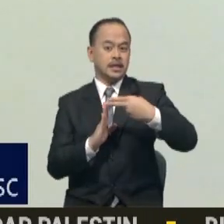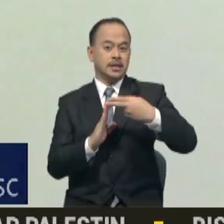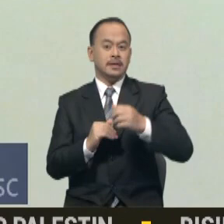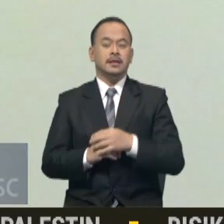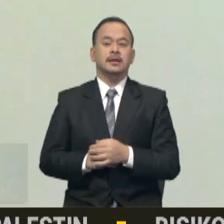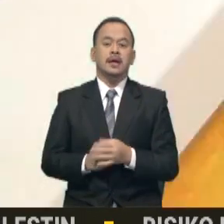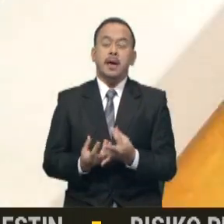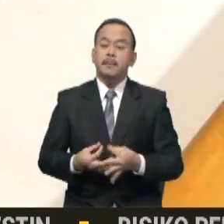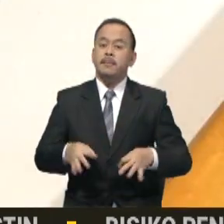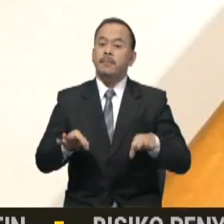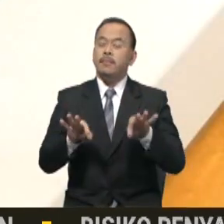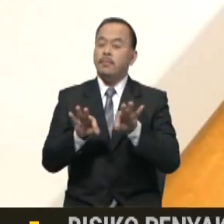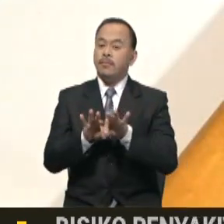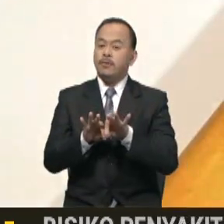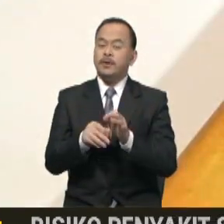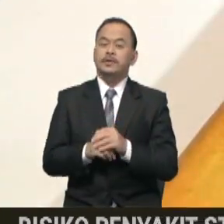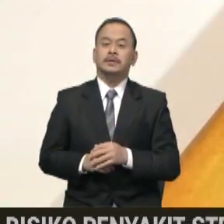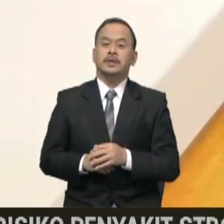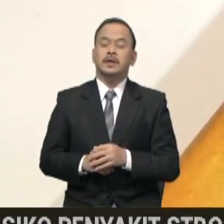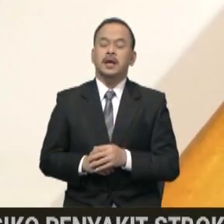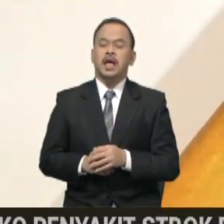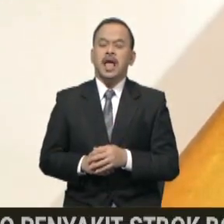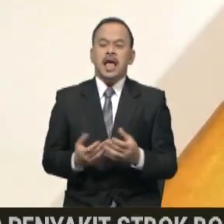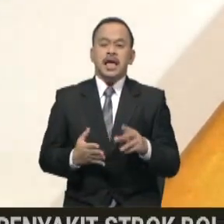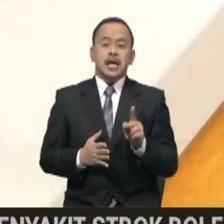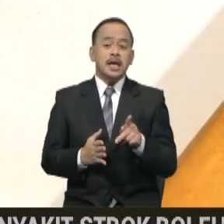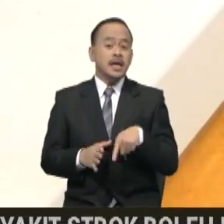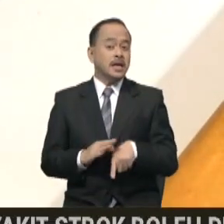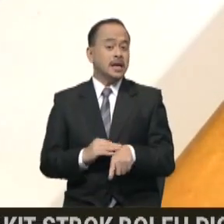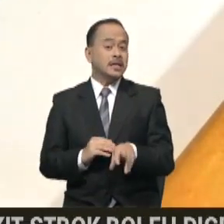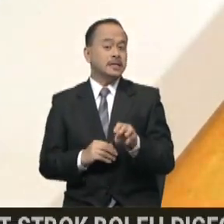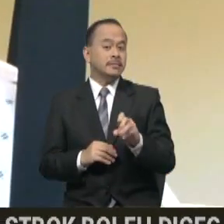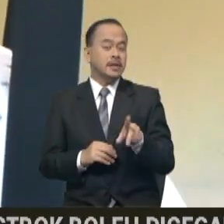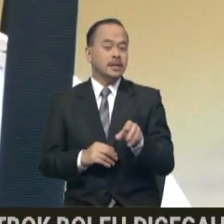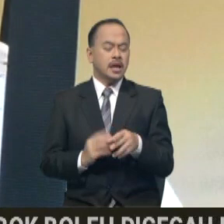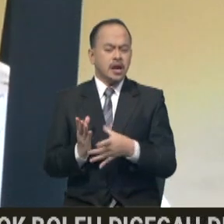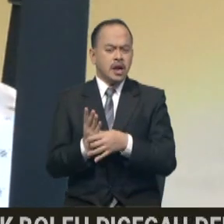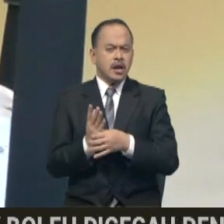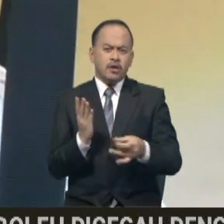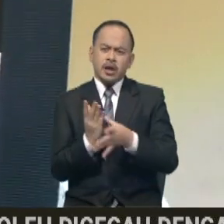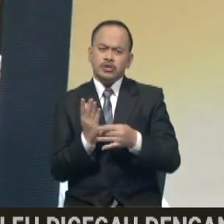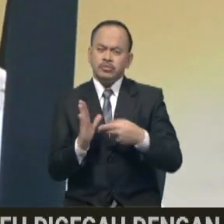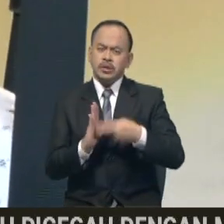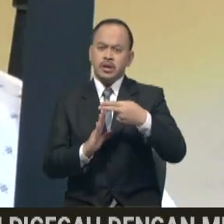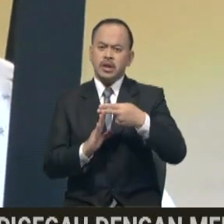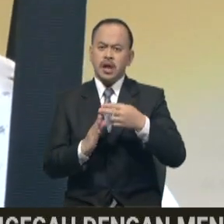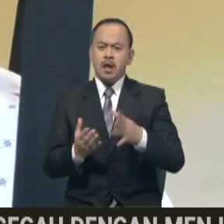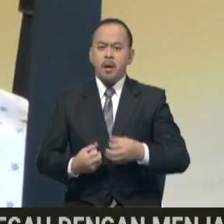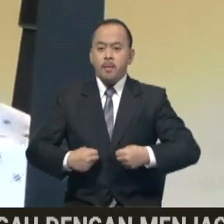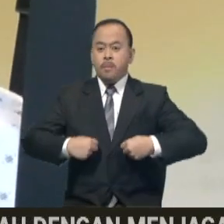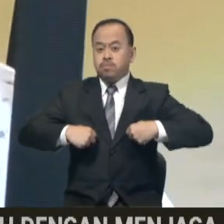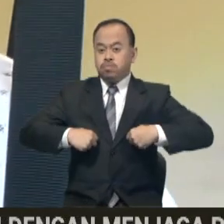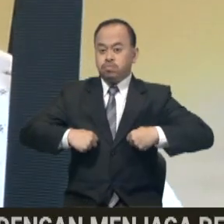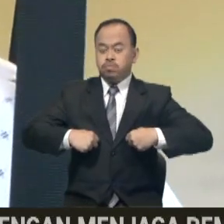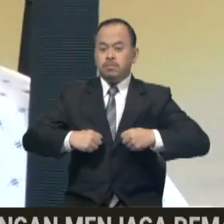paling important lah. Darah tinggi, penyakit kencing manis, penyakit kolesterol tinggi, berat badan yang keterlaluan lah,